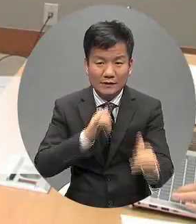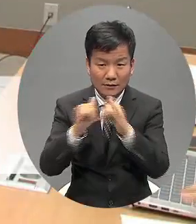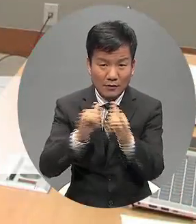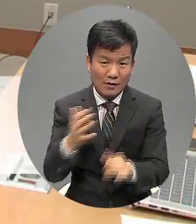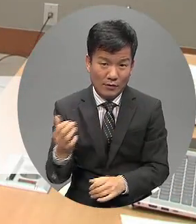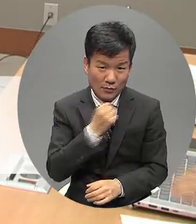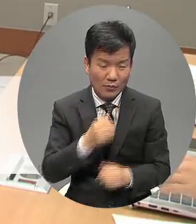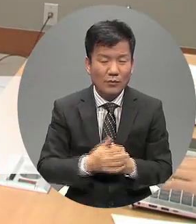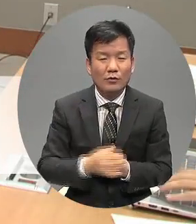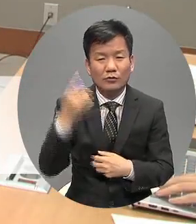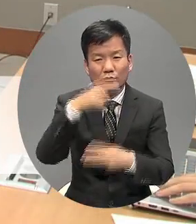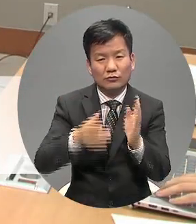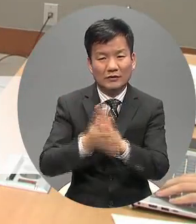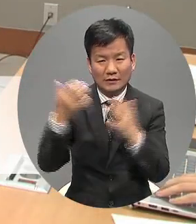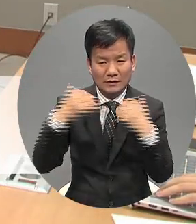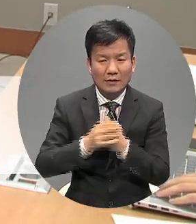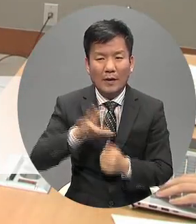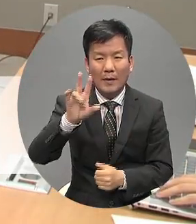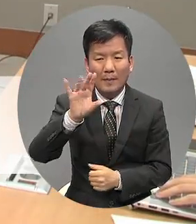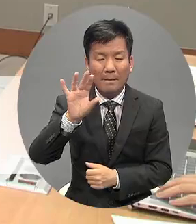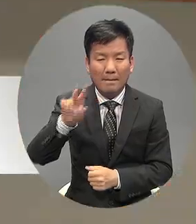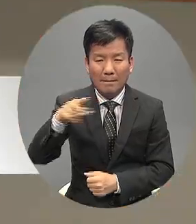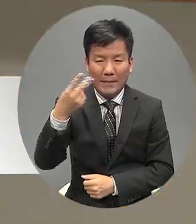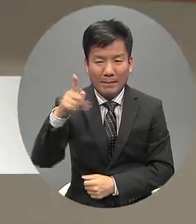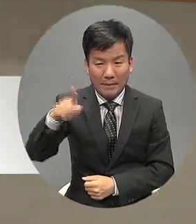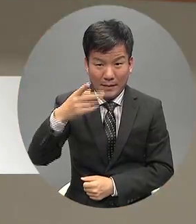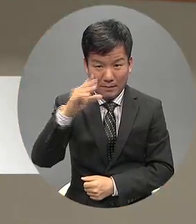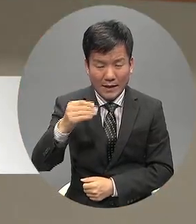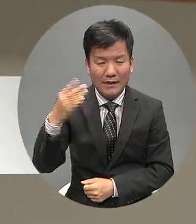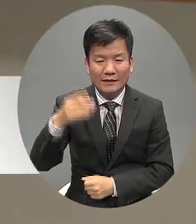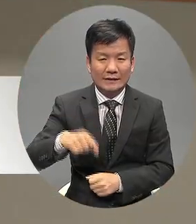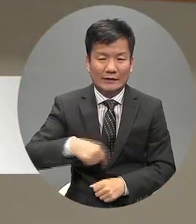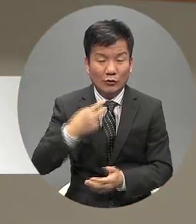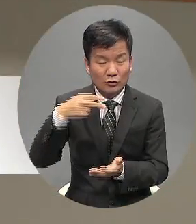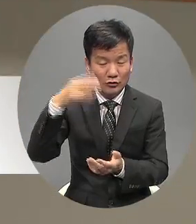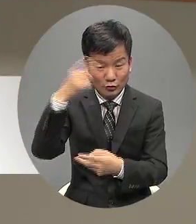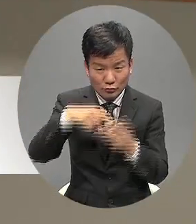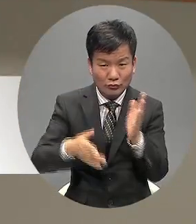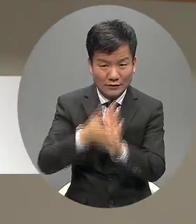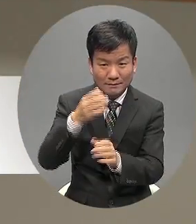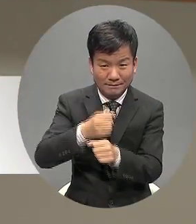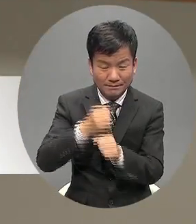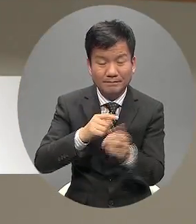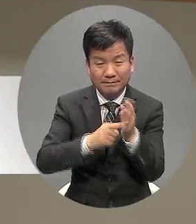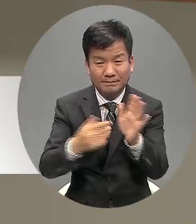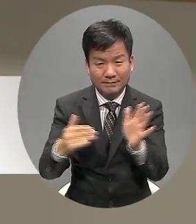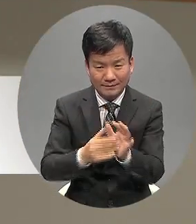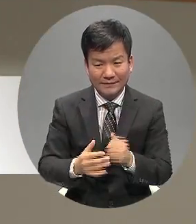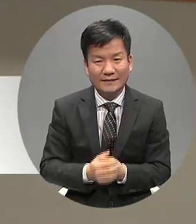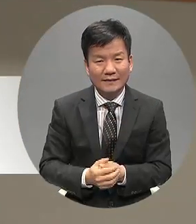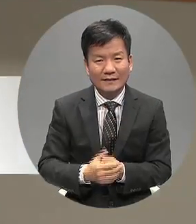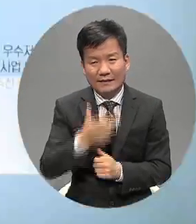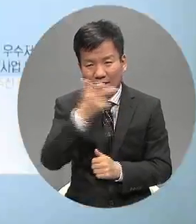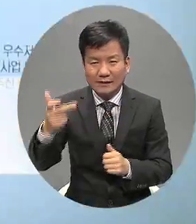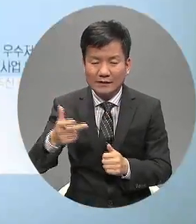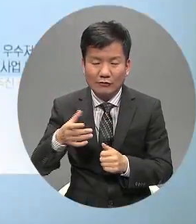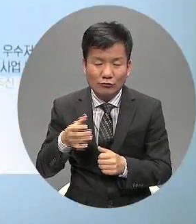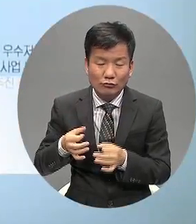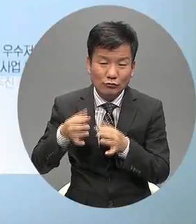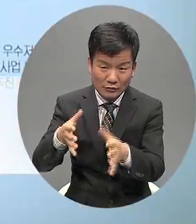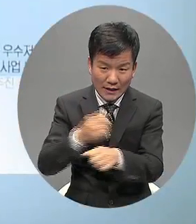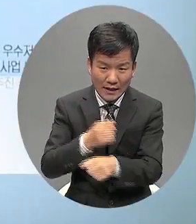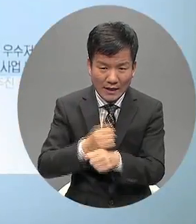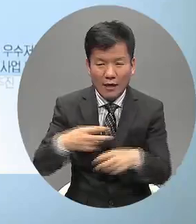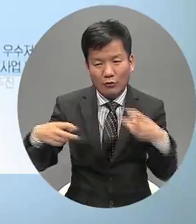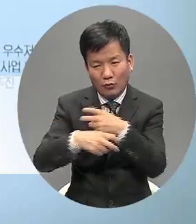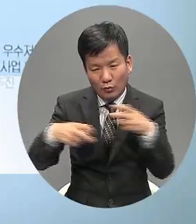기자회견을 열고 청주시를 100만 자족도시로 만들겠다고 밝혔습니다. 이범석 시장은 대규모 투자 유치와